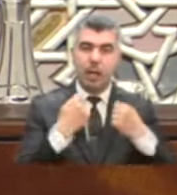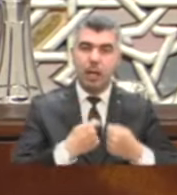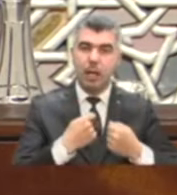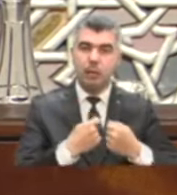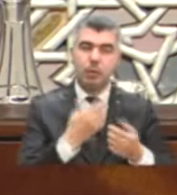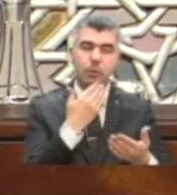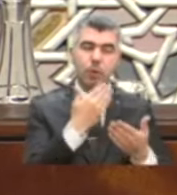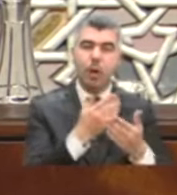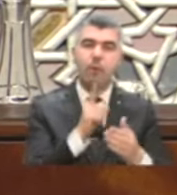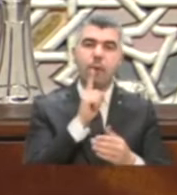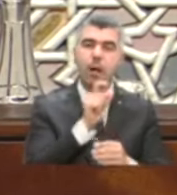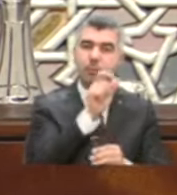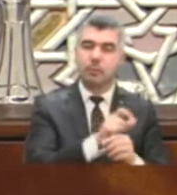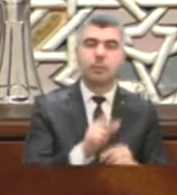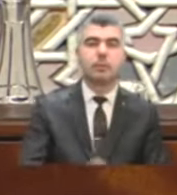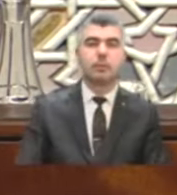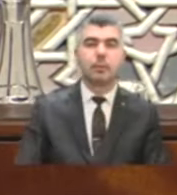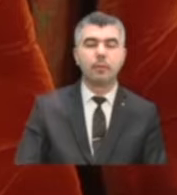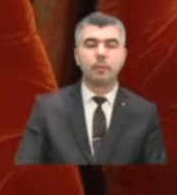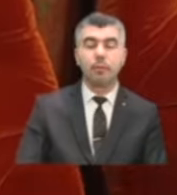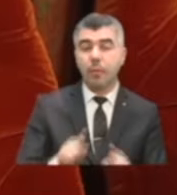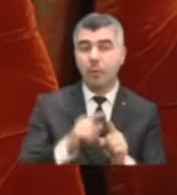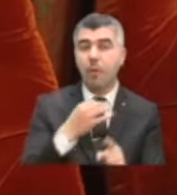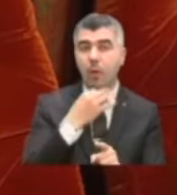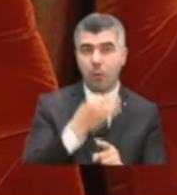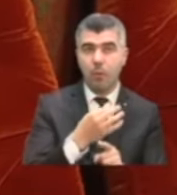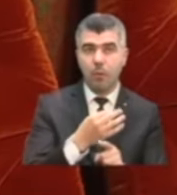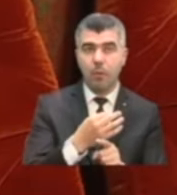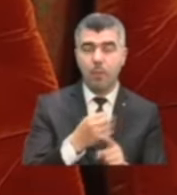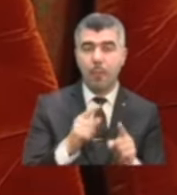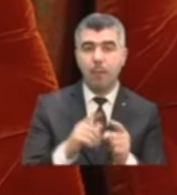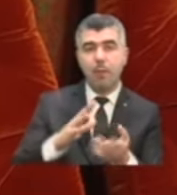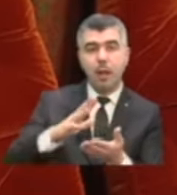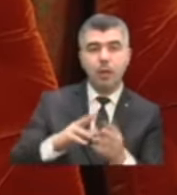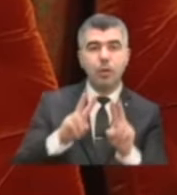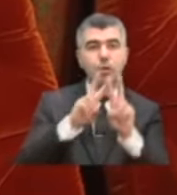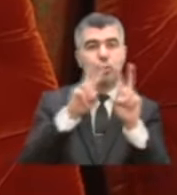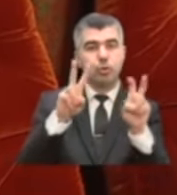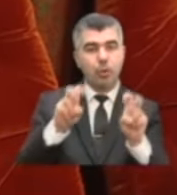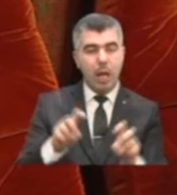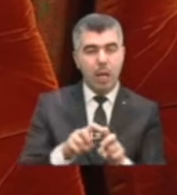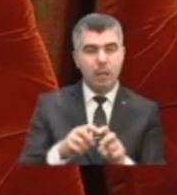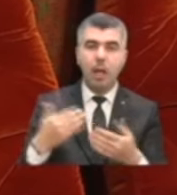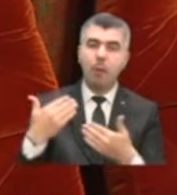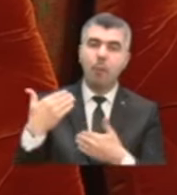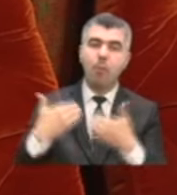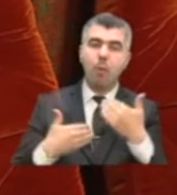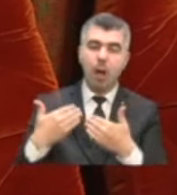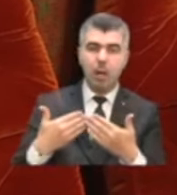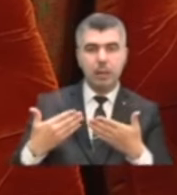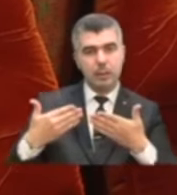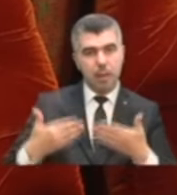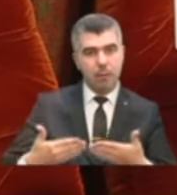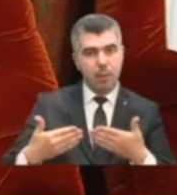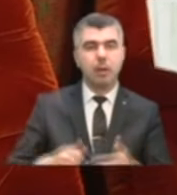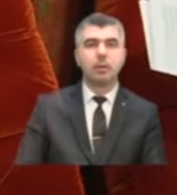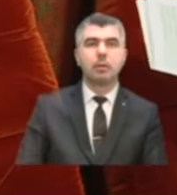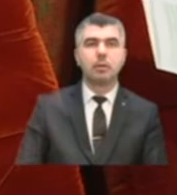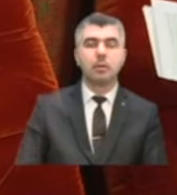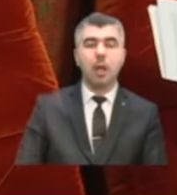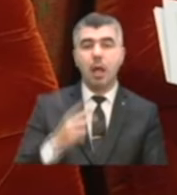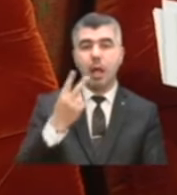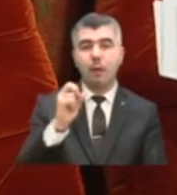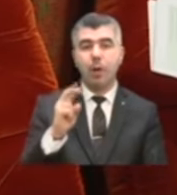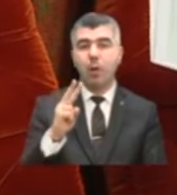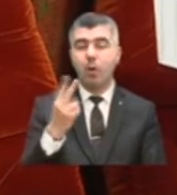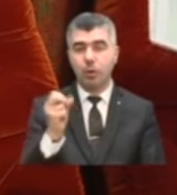النائبه المحترمه. اللي نبغي نشير هو ربما حاليا كتكلمي على شهاده الاعاقه، لان شهاده الاعاقه هي اللي كاينه حاليا. فجينا في